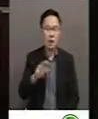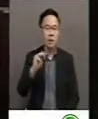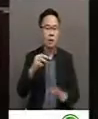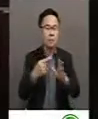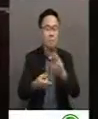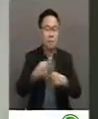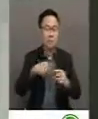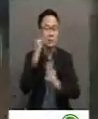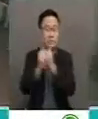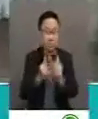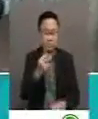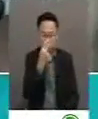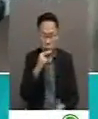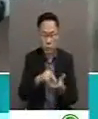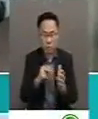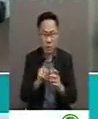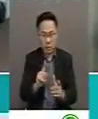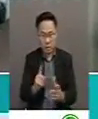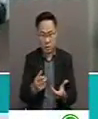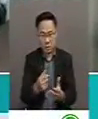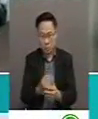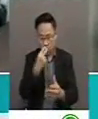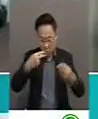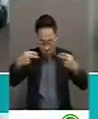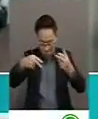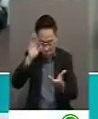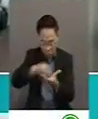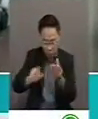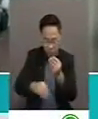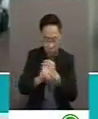คะเขียนว่ามาเยี่ยมเดี๋ยวหลังจากนี้คงต้องมีมาตรการใหม่ๆติดกล้องวงจรปิดด้วยนะคะ